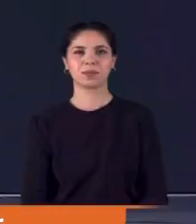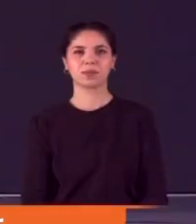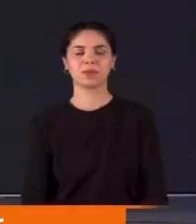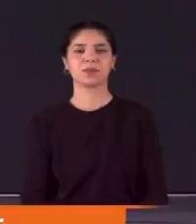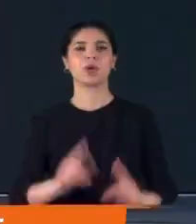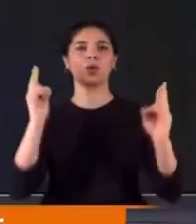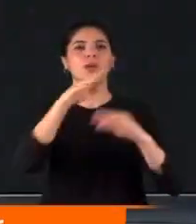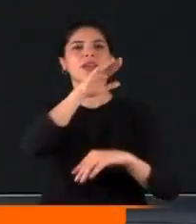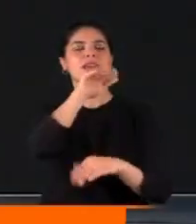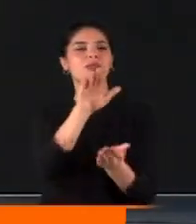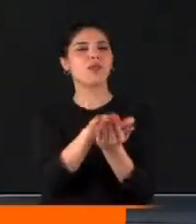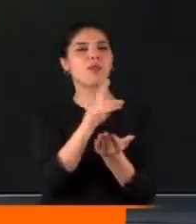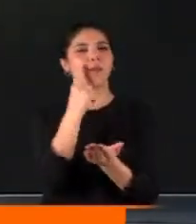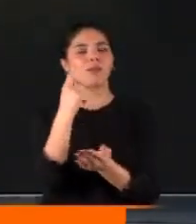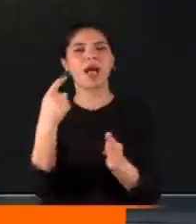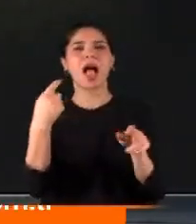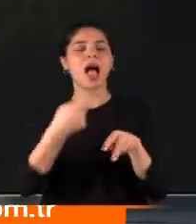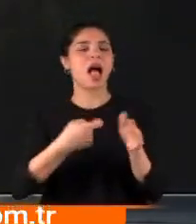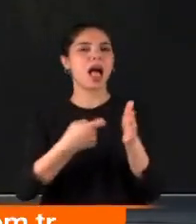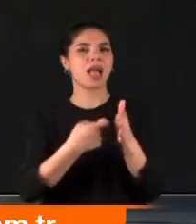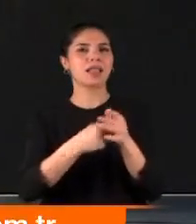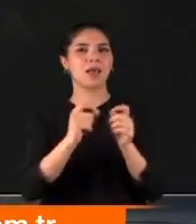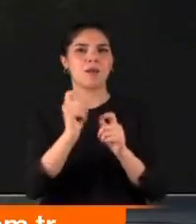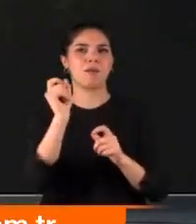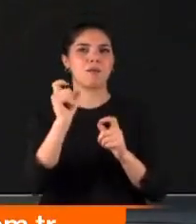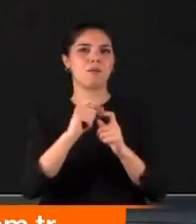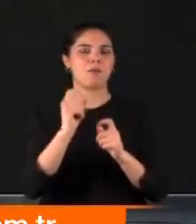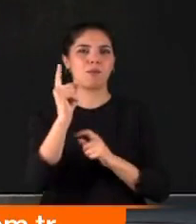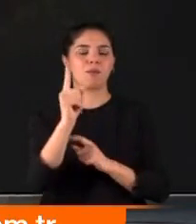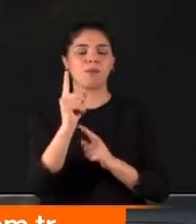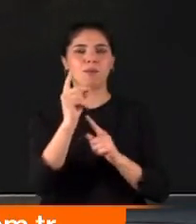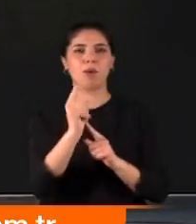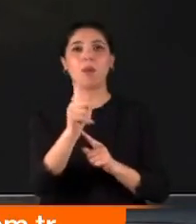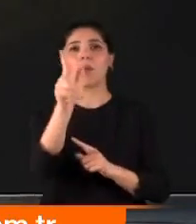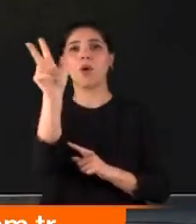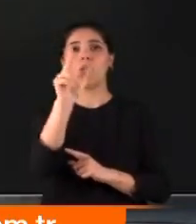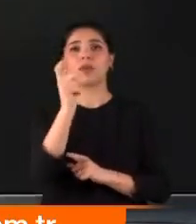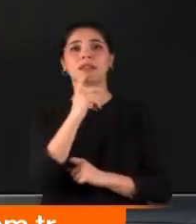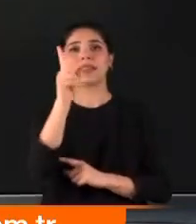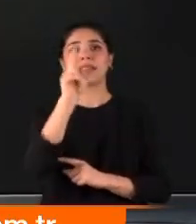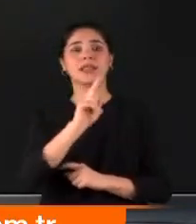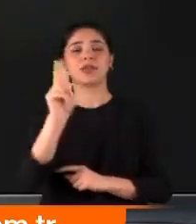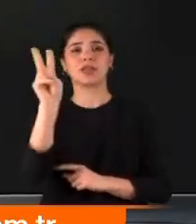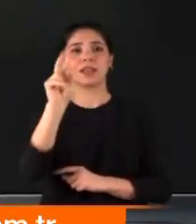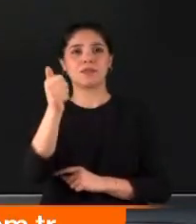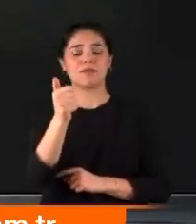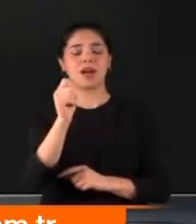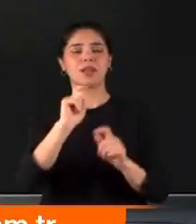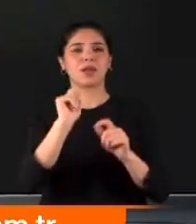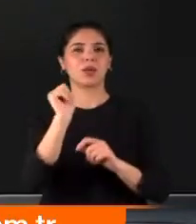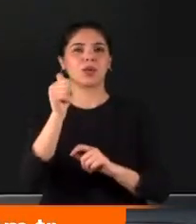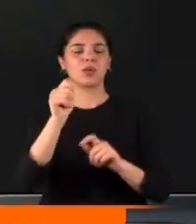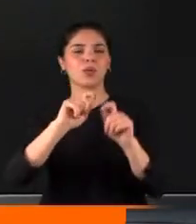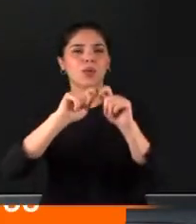dünyanın en yaşlı köpeği ile devam edeceğiz adı Bobi tam 30 yıl 226 gündür hayatta Bobi adını Guinness Rekorlar